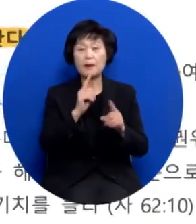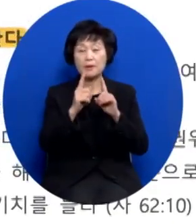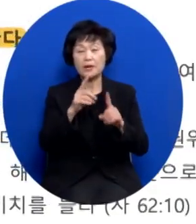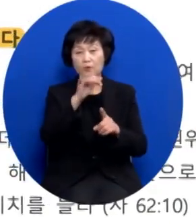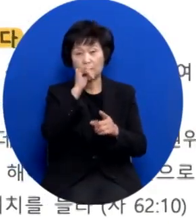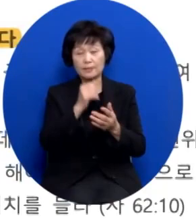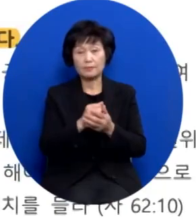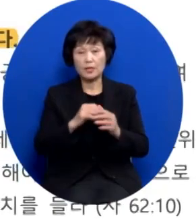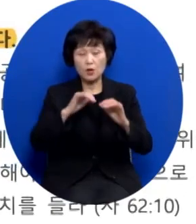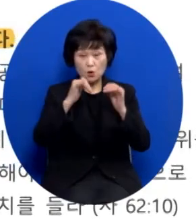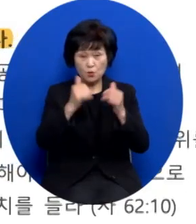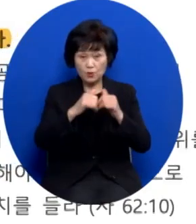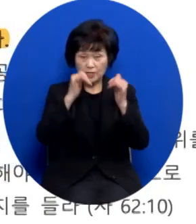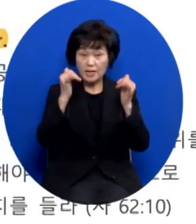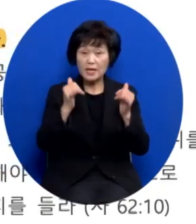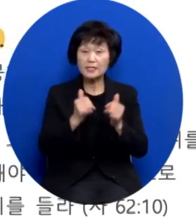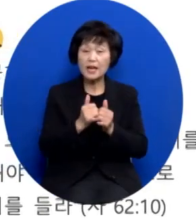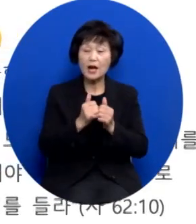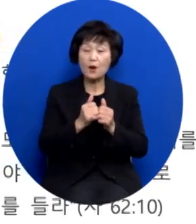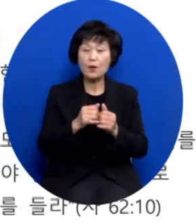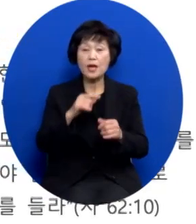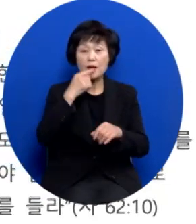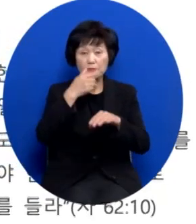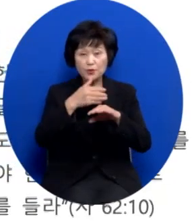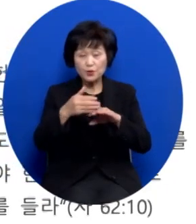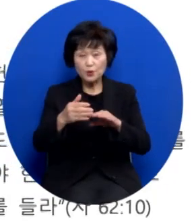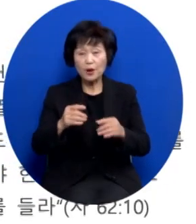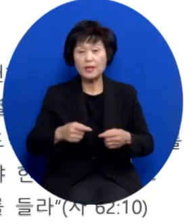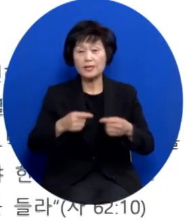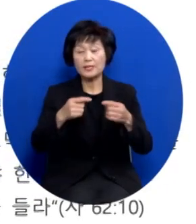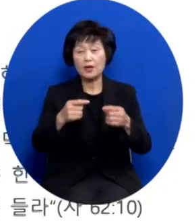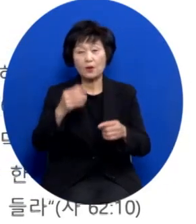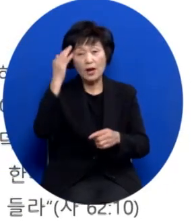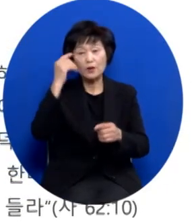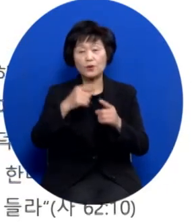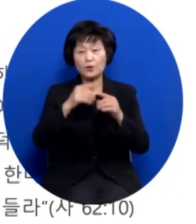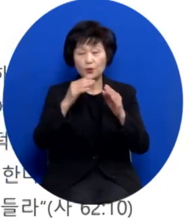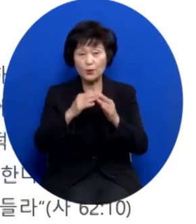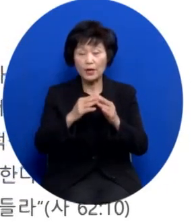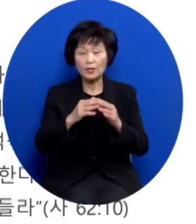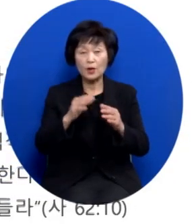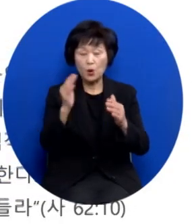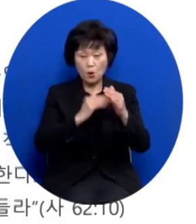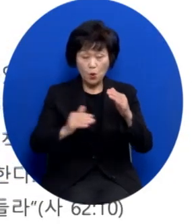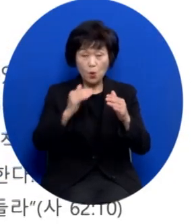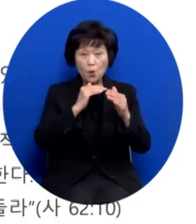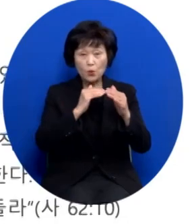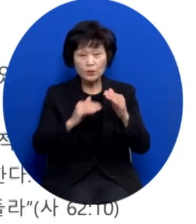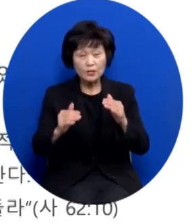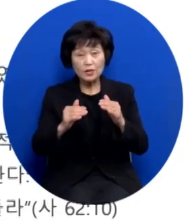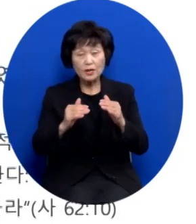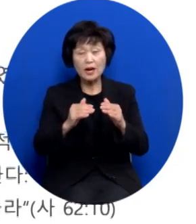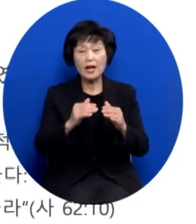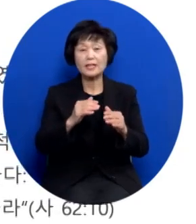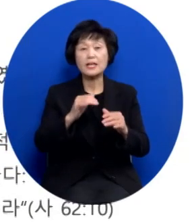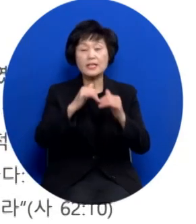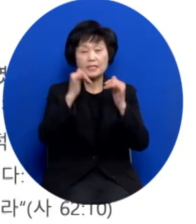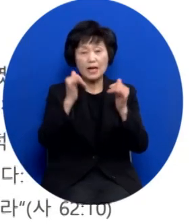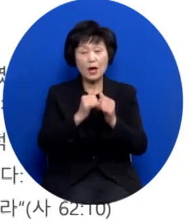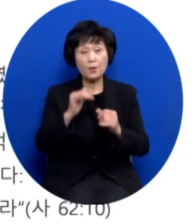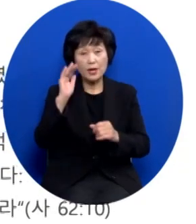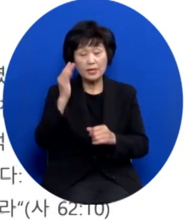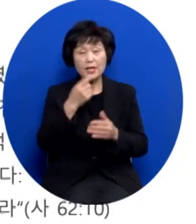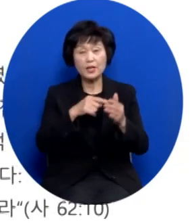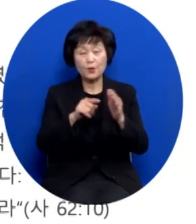국제사회 자유민주화에 이바지하고 한국교회는 대한민국이 공정하고 정의로운 선진 사회가 되도록 모범을 보이고